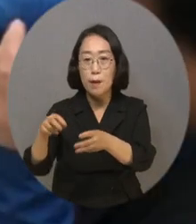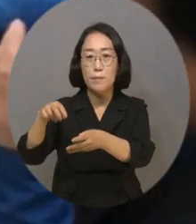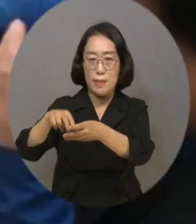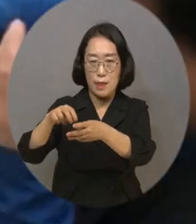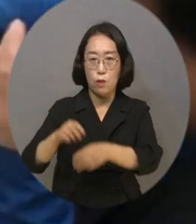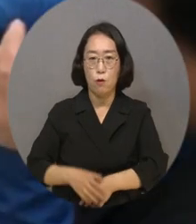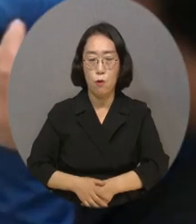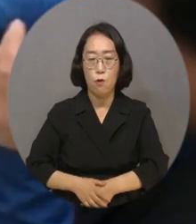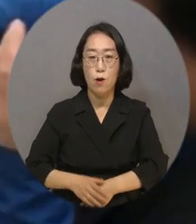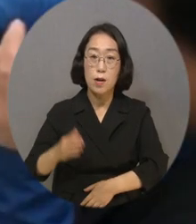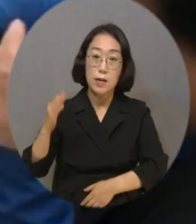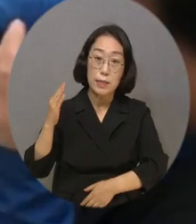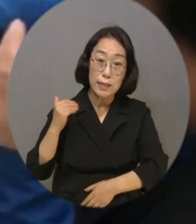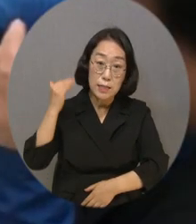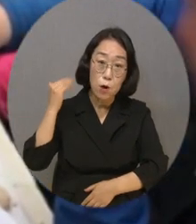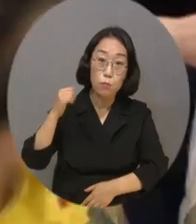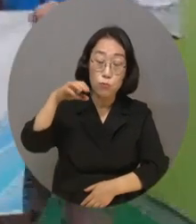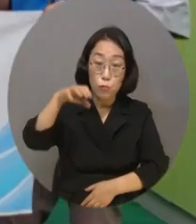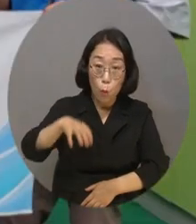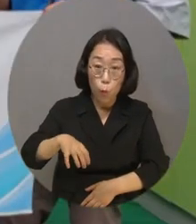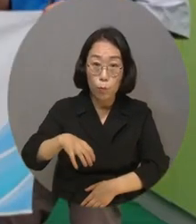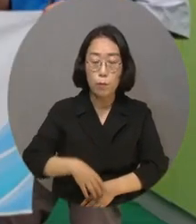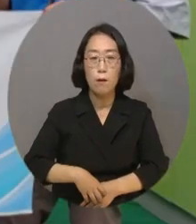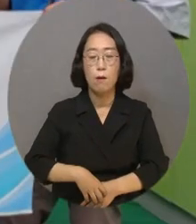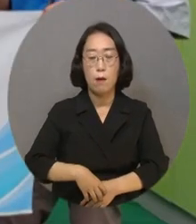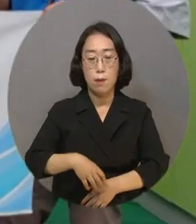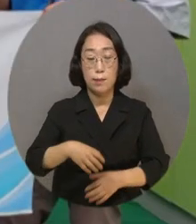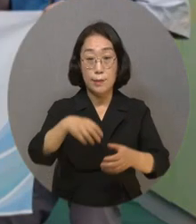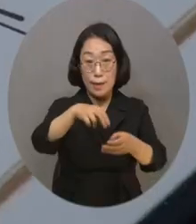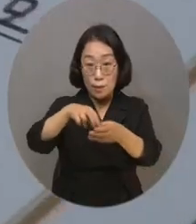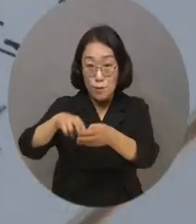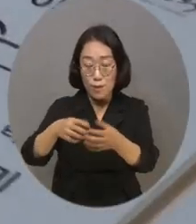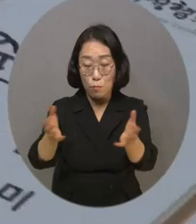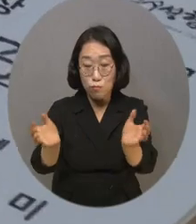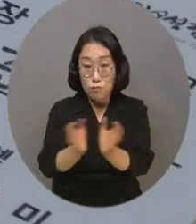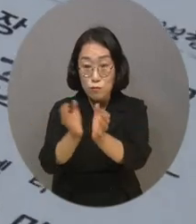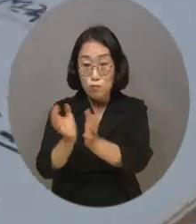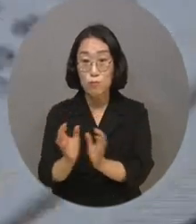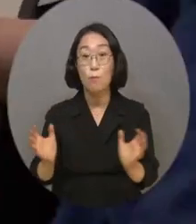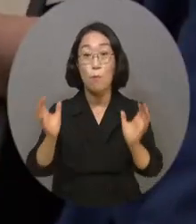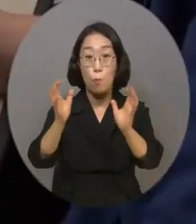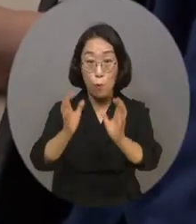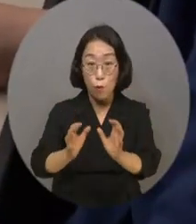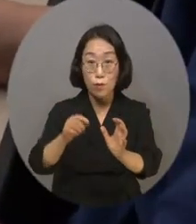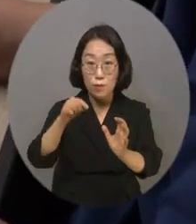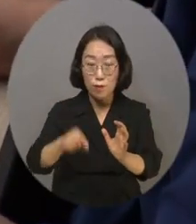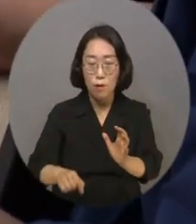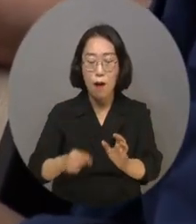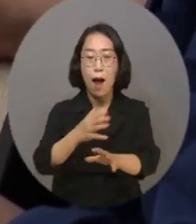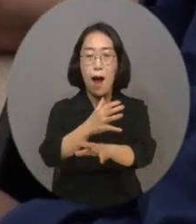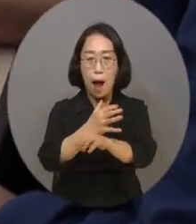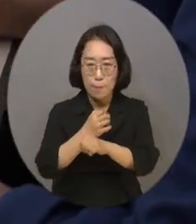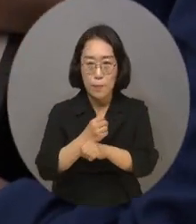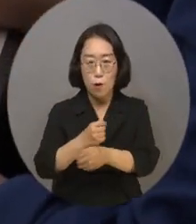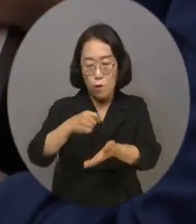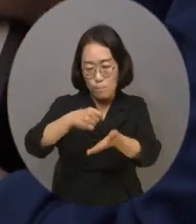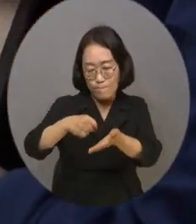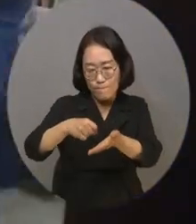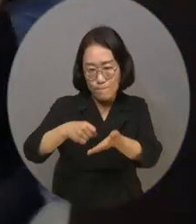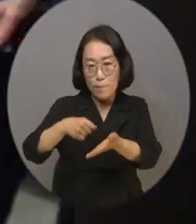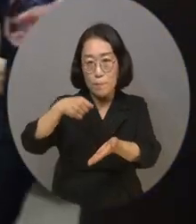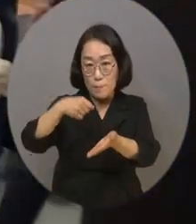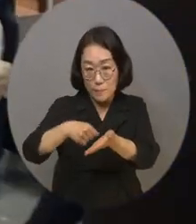성남종합지원센터, 의정부시 희망회복종합지원센터가 경기 지역의 여성 노숙인 지원을 위한 합동협약식을